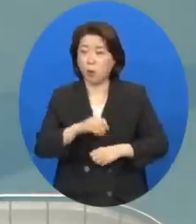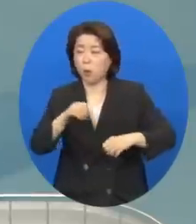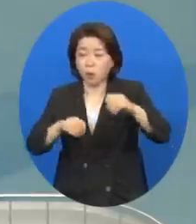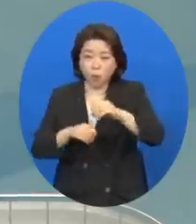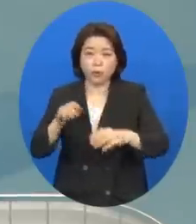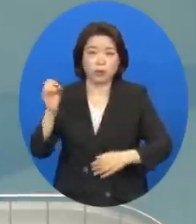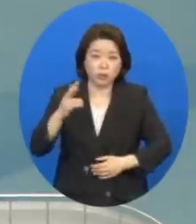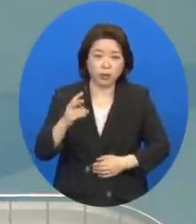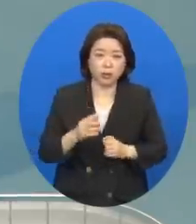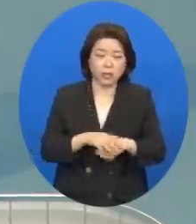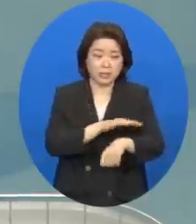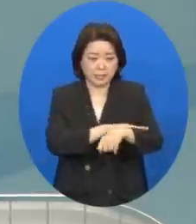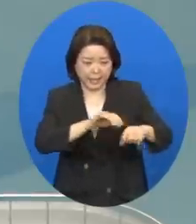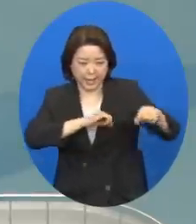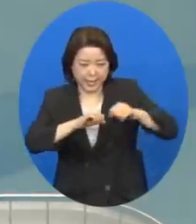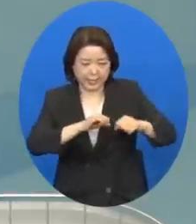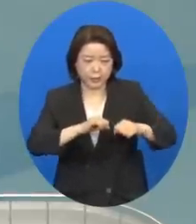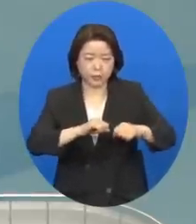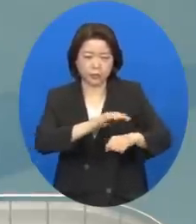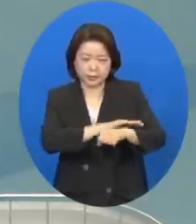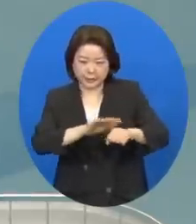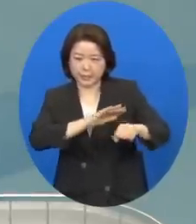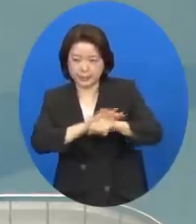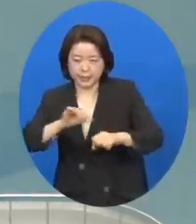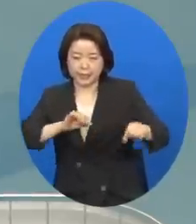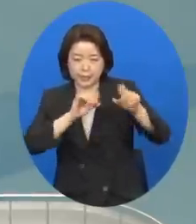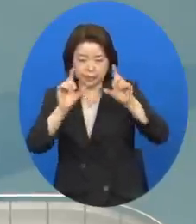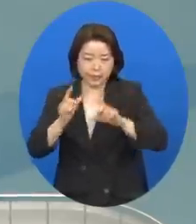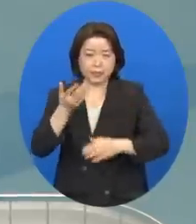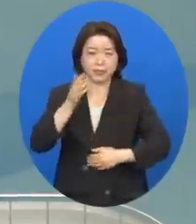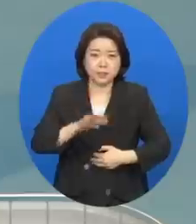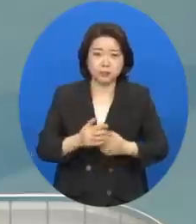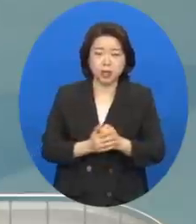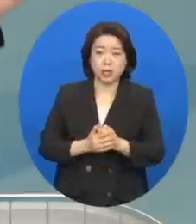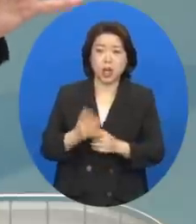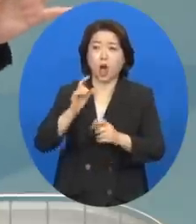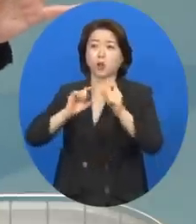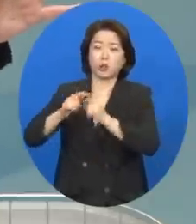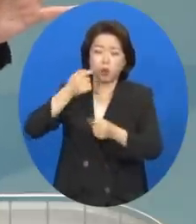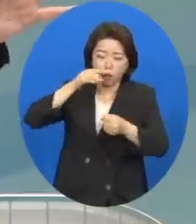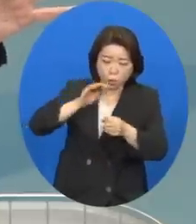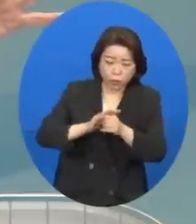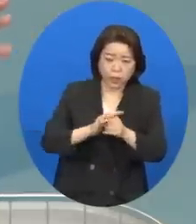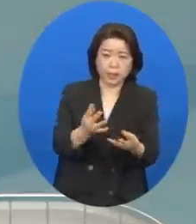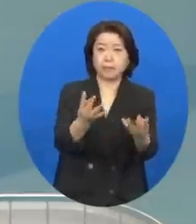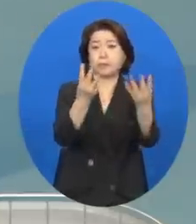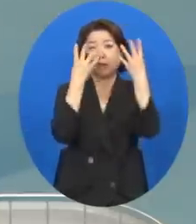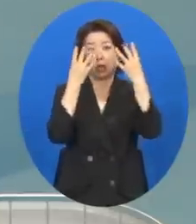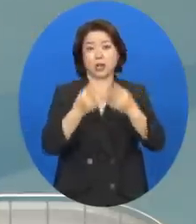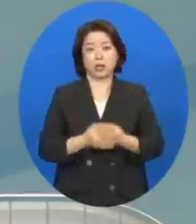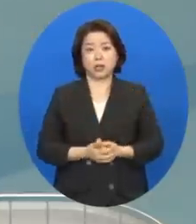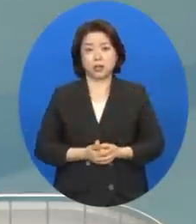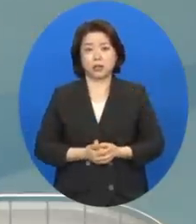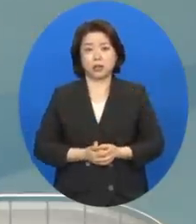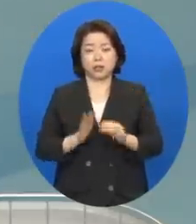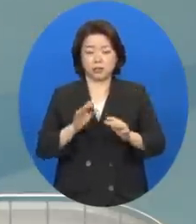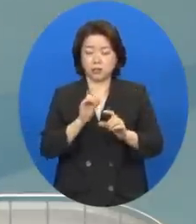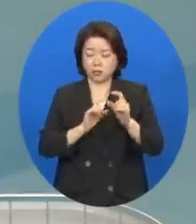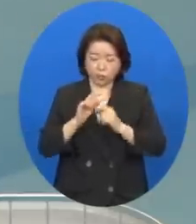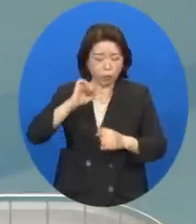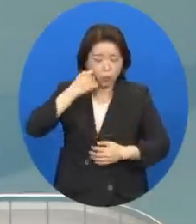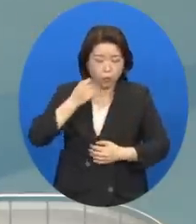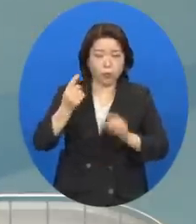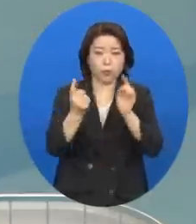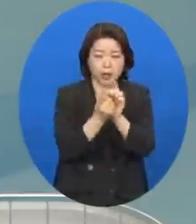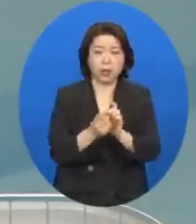잘 행동하고 처신 잘한다고 했는데 억울하게 감옥에까지 갔어요. 이제는 더 어려워져요.